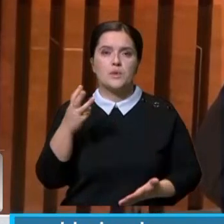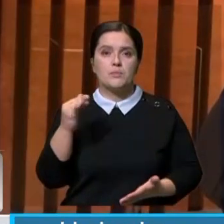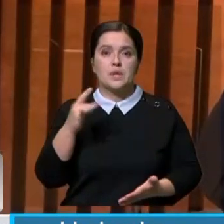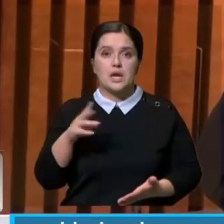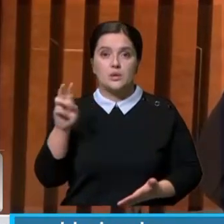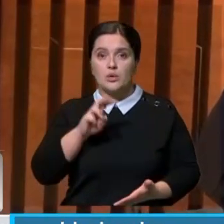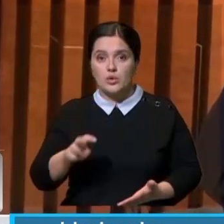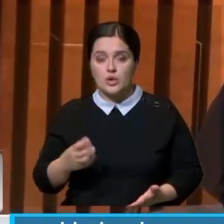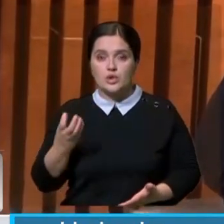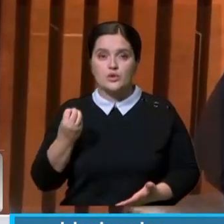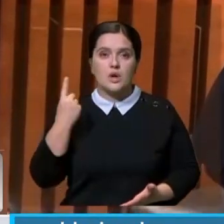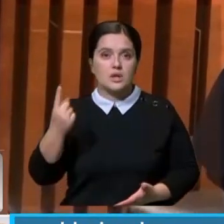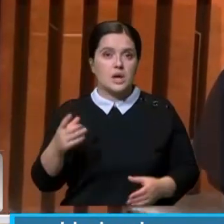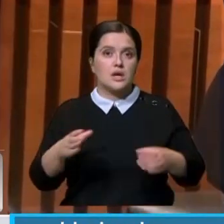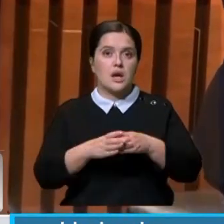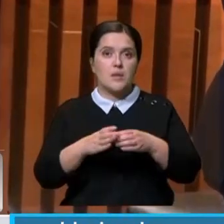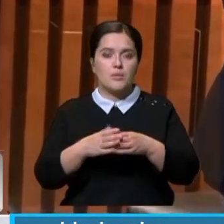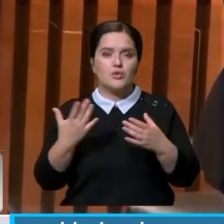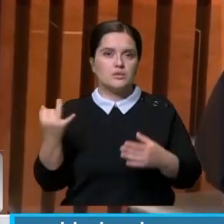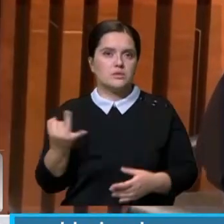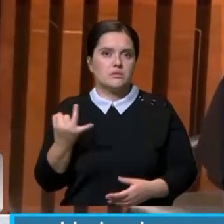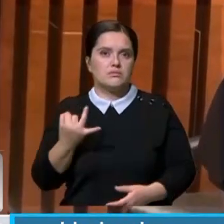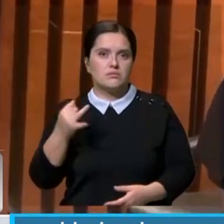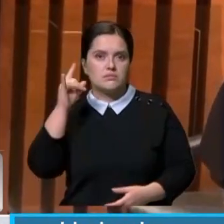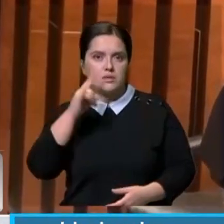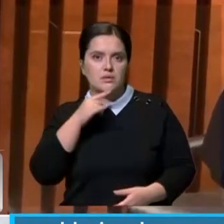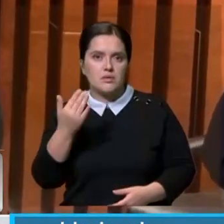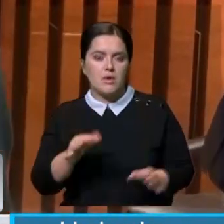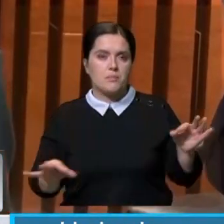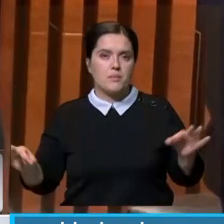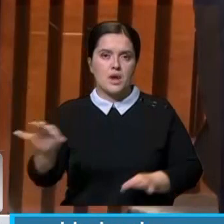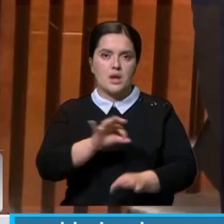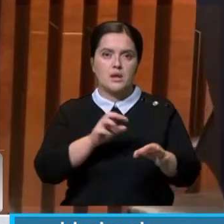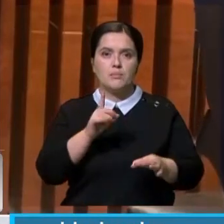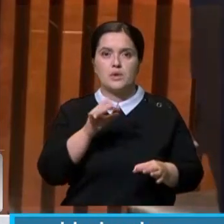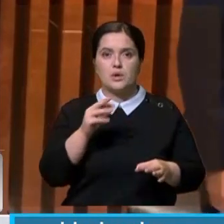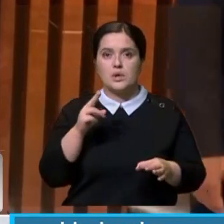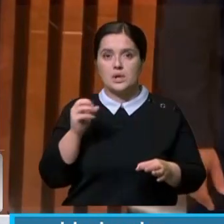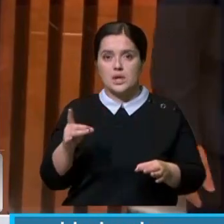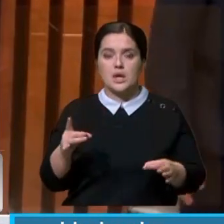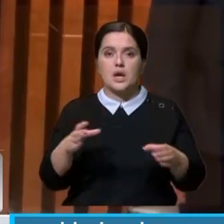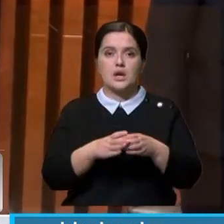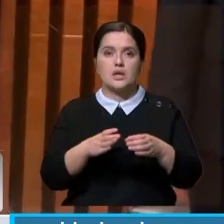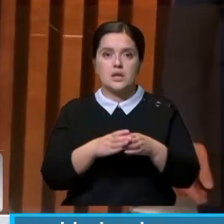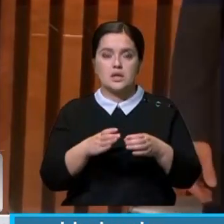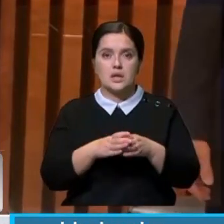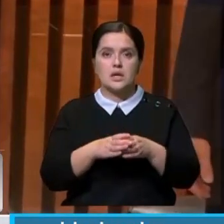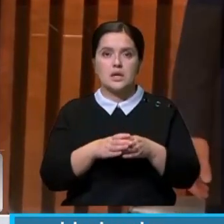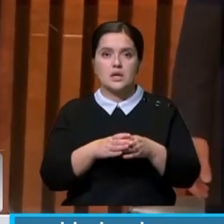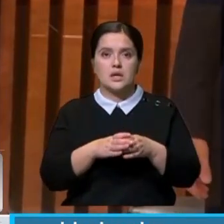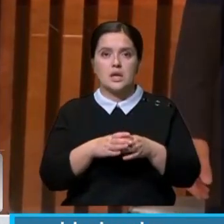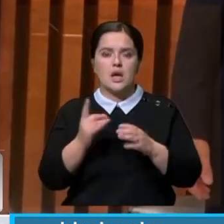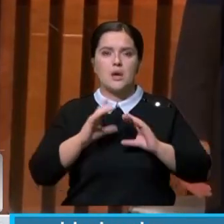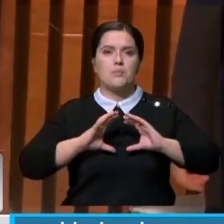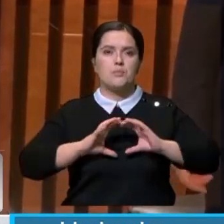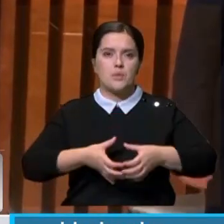500 миллиардов долларов. Еще одна компания уже заинтересовалась казахстанскими проектами. Это брокерская компания Auerbach & Grayson, один из